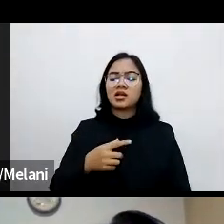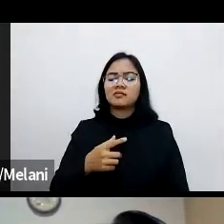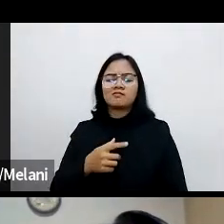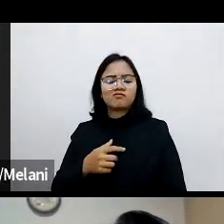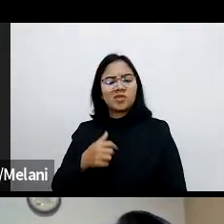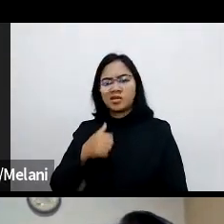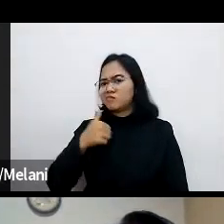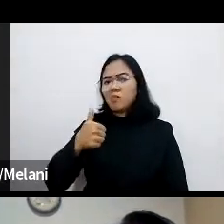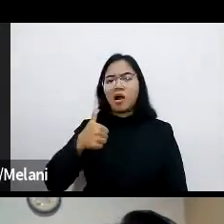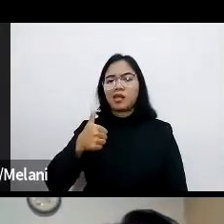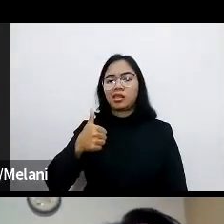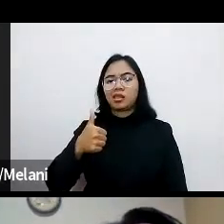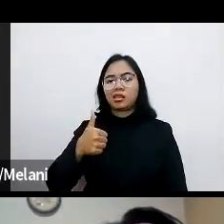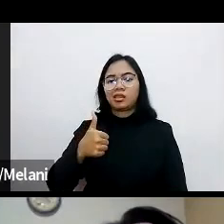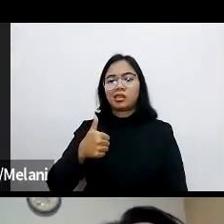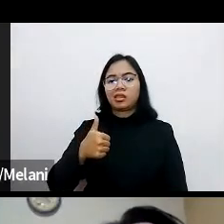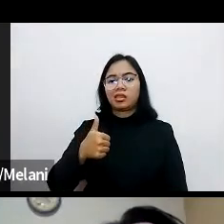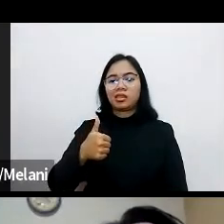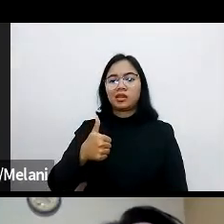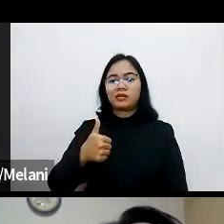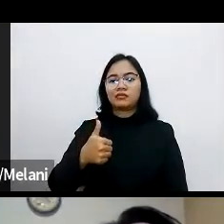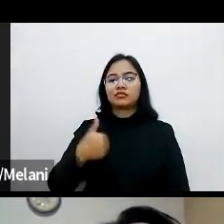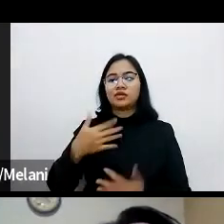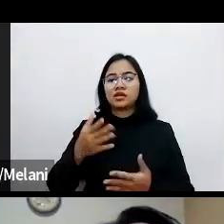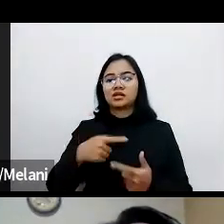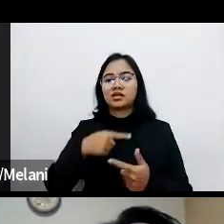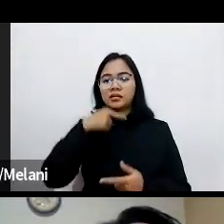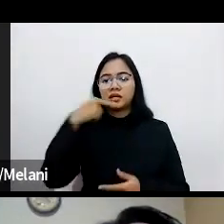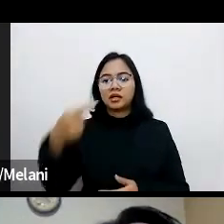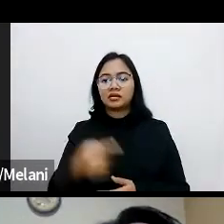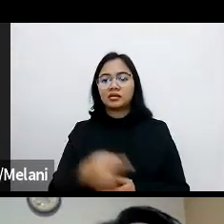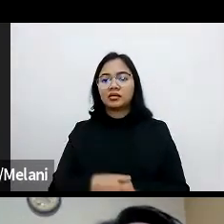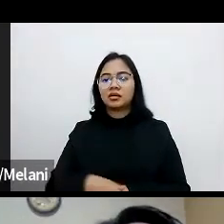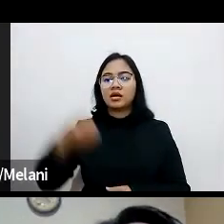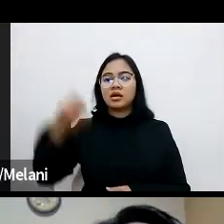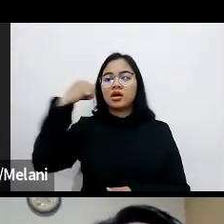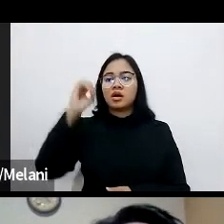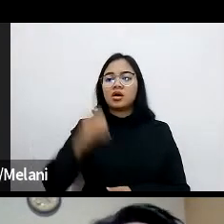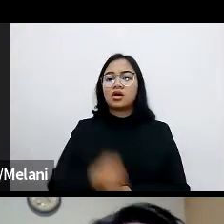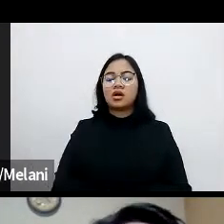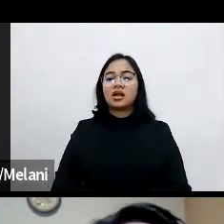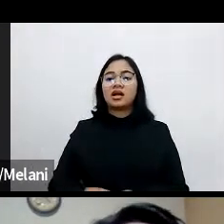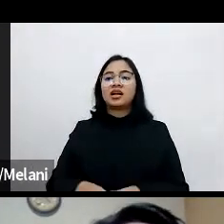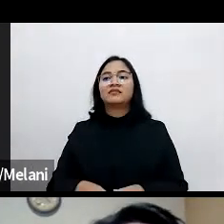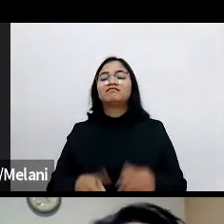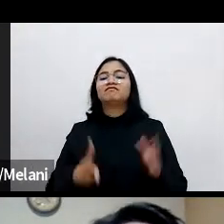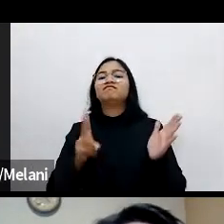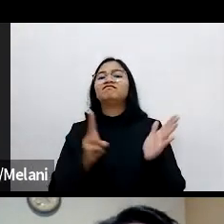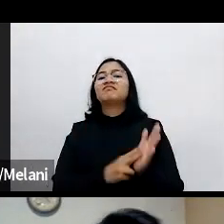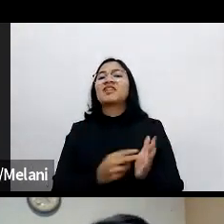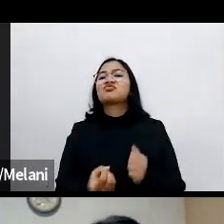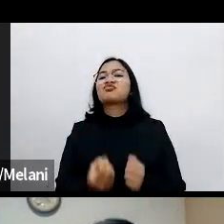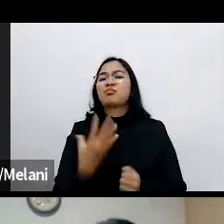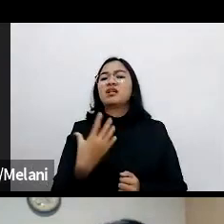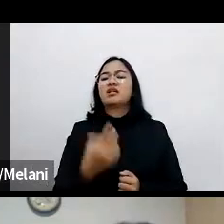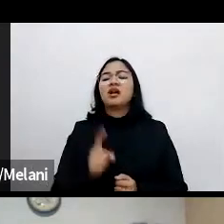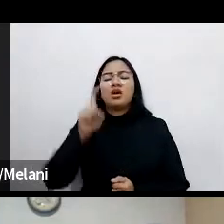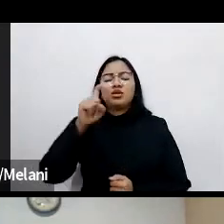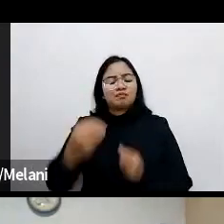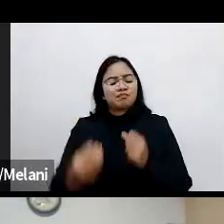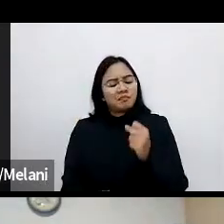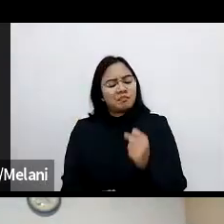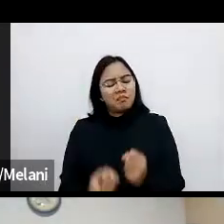apa yang sudah disampaikan oleh para narasumber. Memang harus membangun jembatan